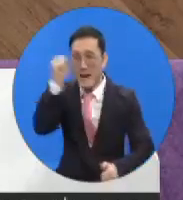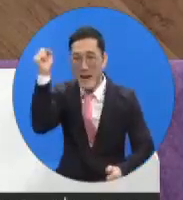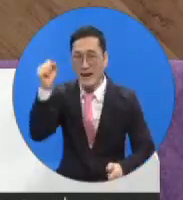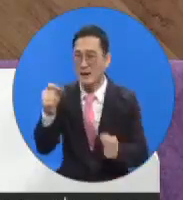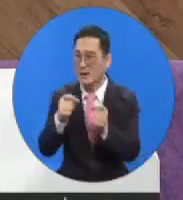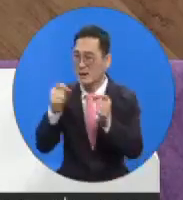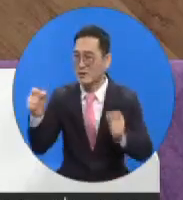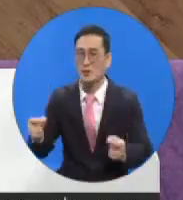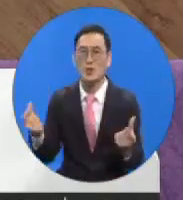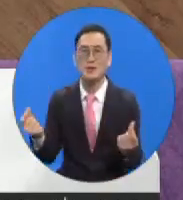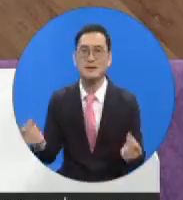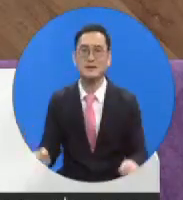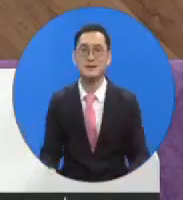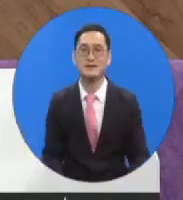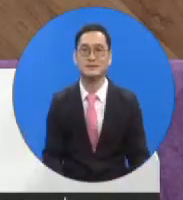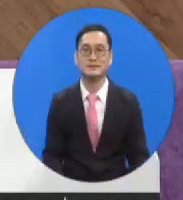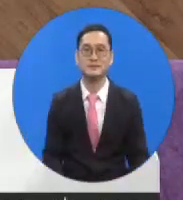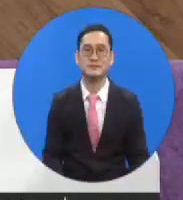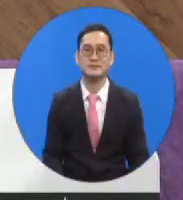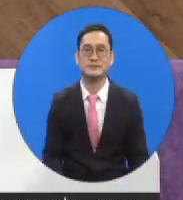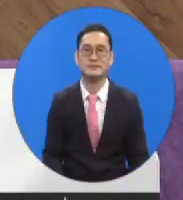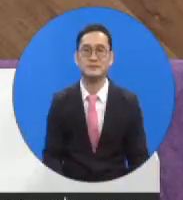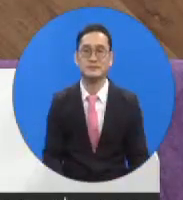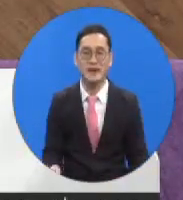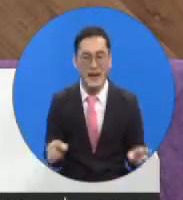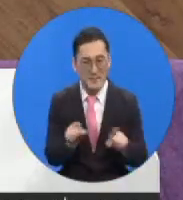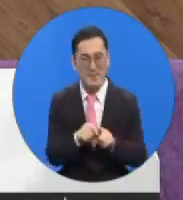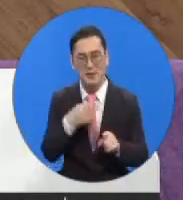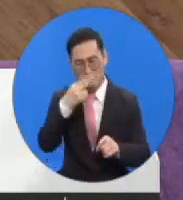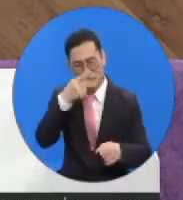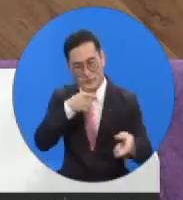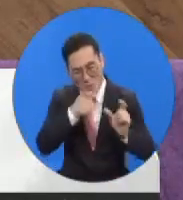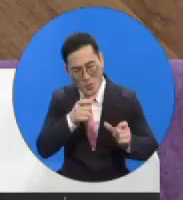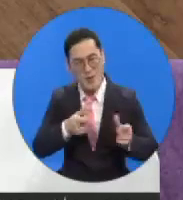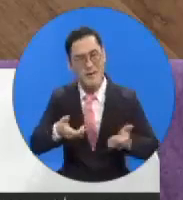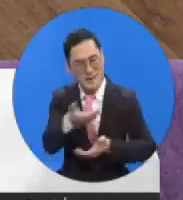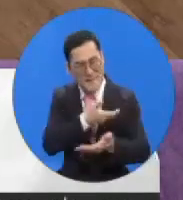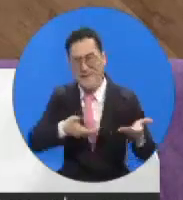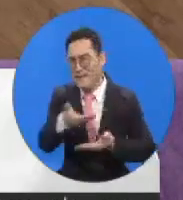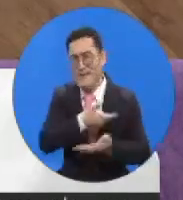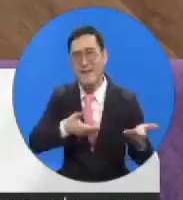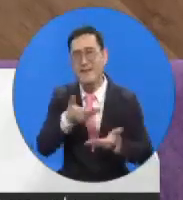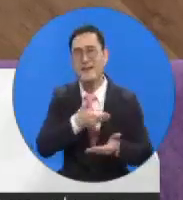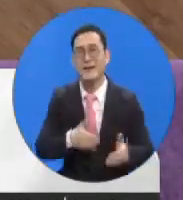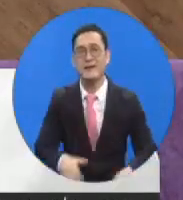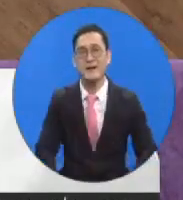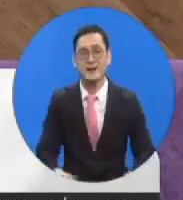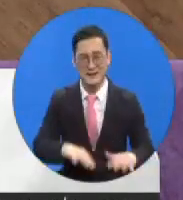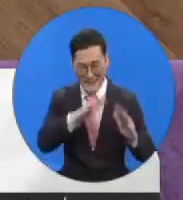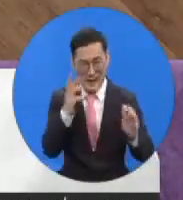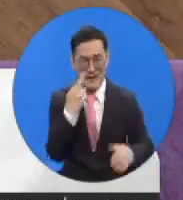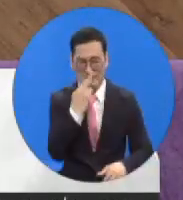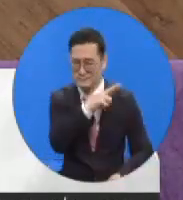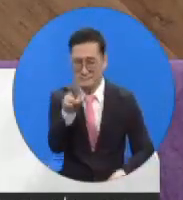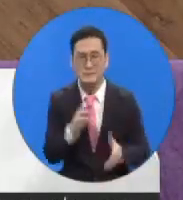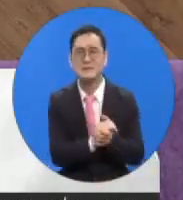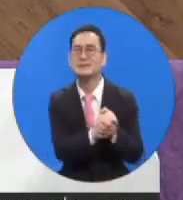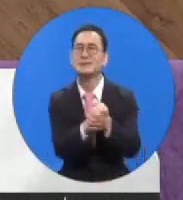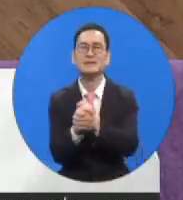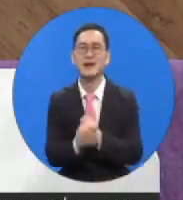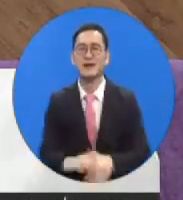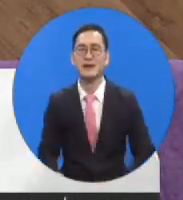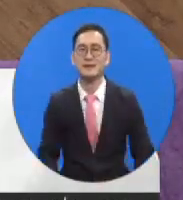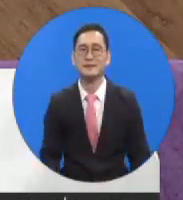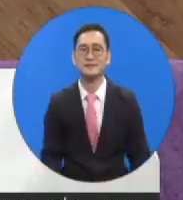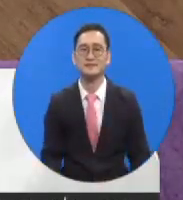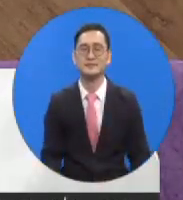많이 뽑지 않았어요. 같이 술도 많이 먹고 야유회도 가고 뭐 1박 2일 와크샵도 가고 엄청 친하거든요. 예. 이게 동기라는 개념이